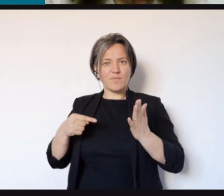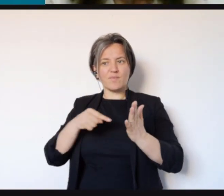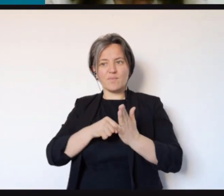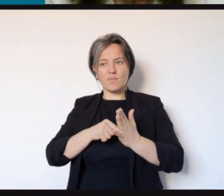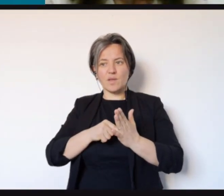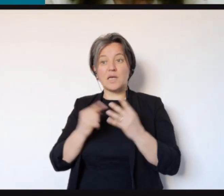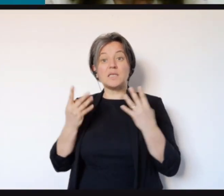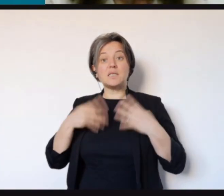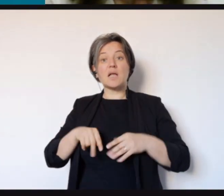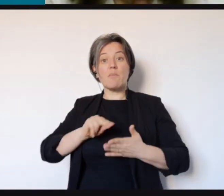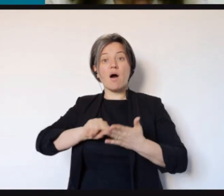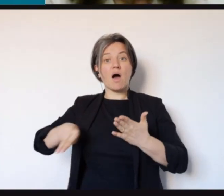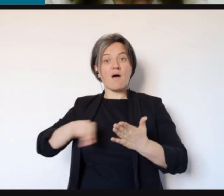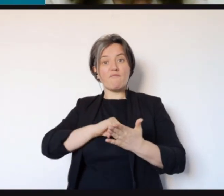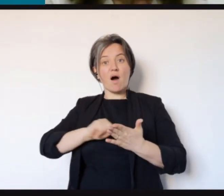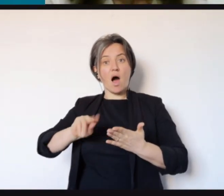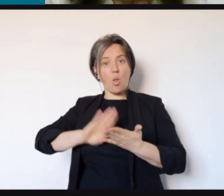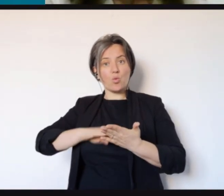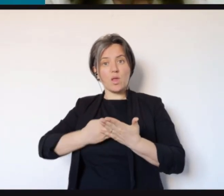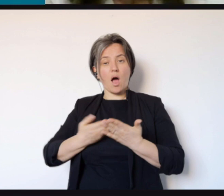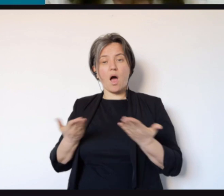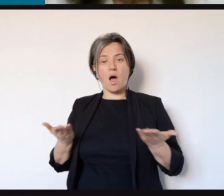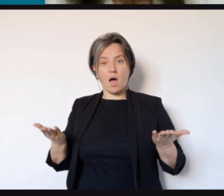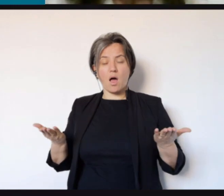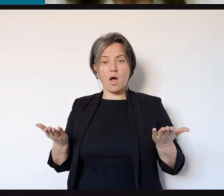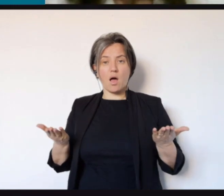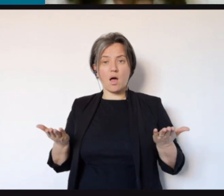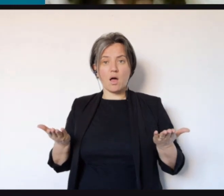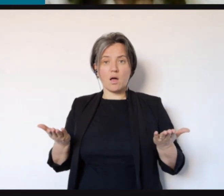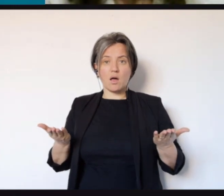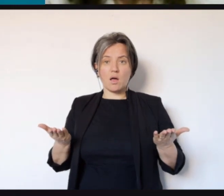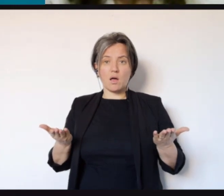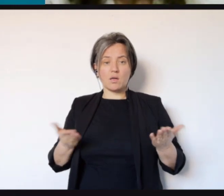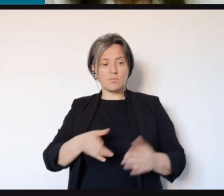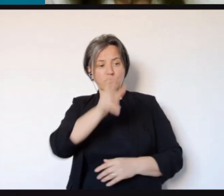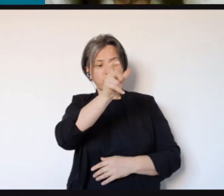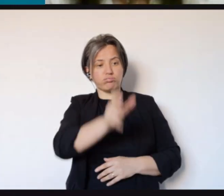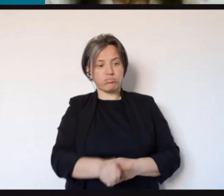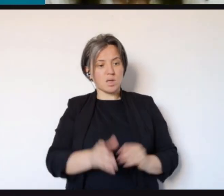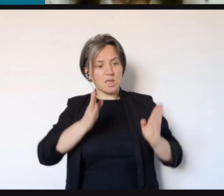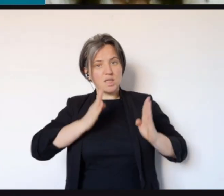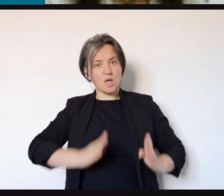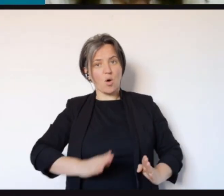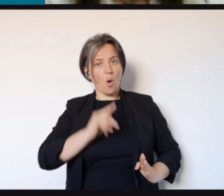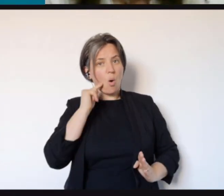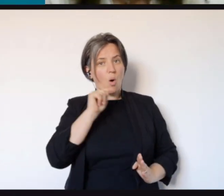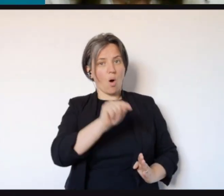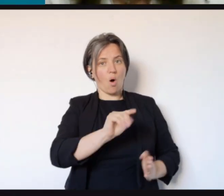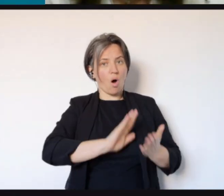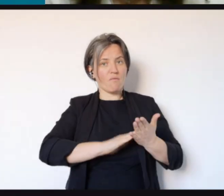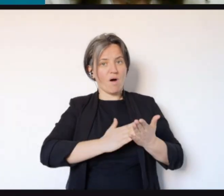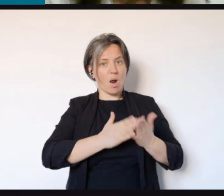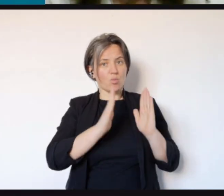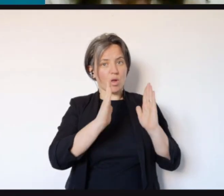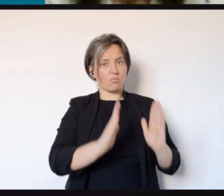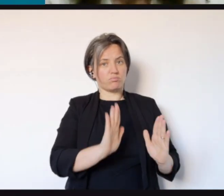il nostro sistema di valutazione è un sistema di valutazione che valuta il singolo,